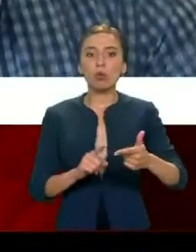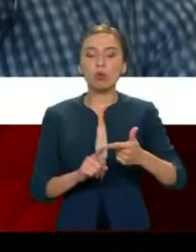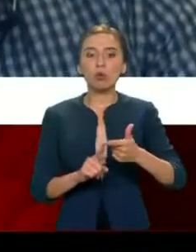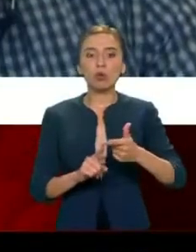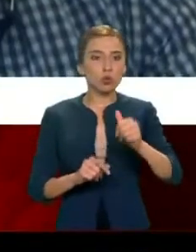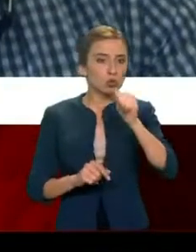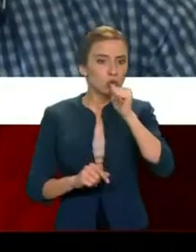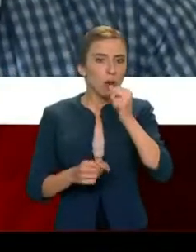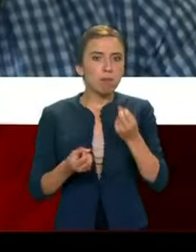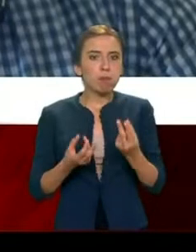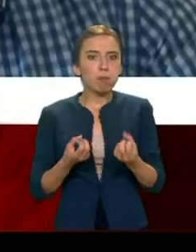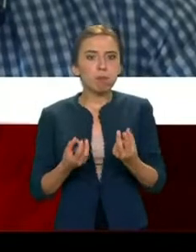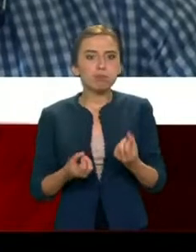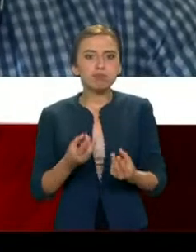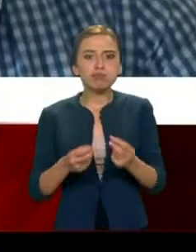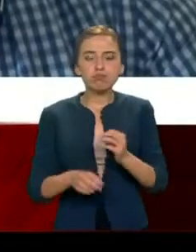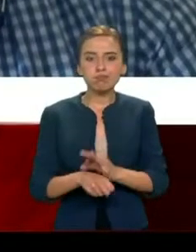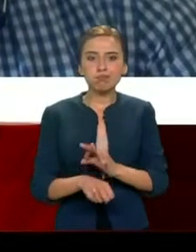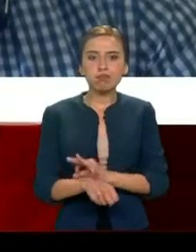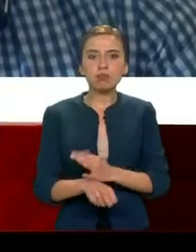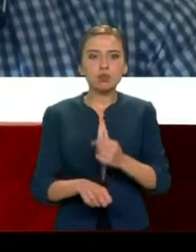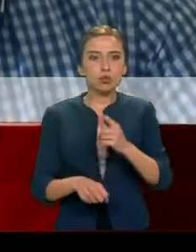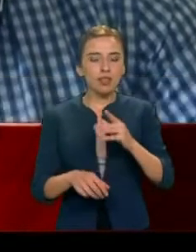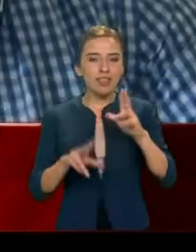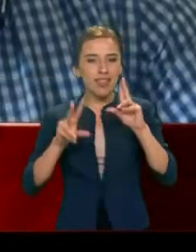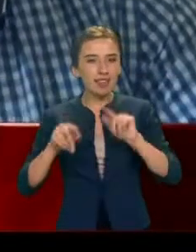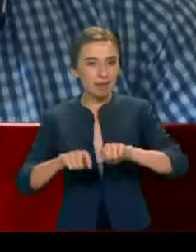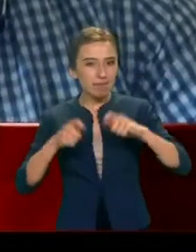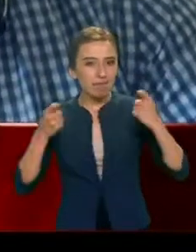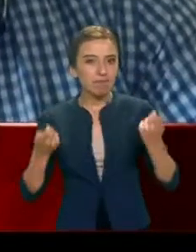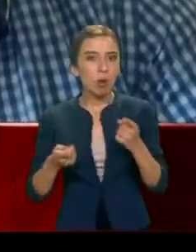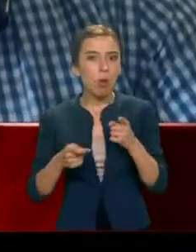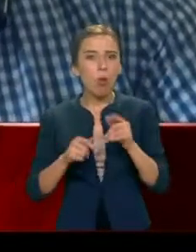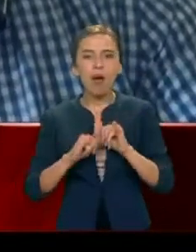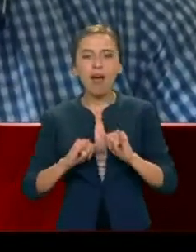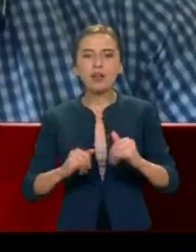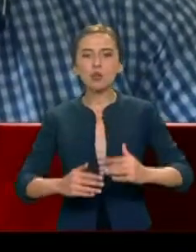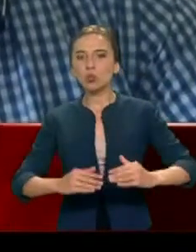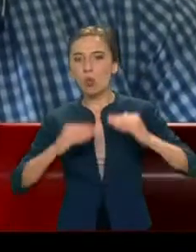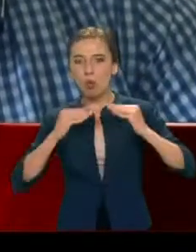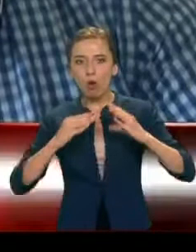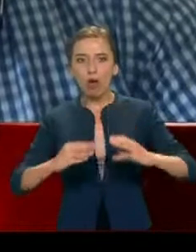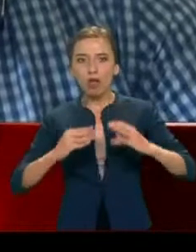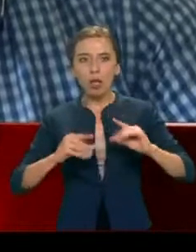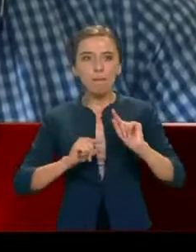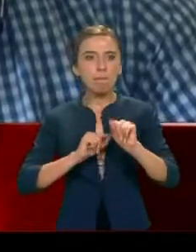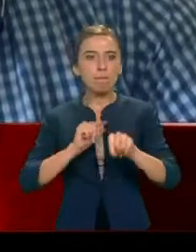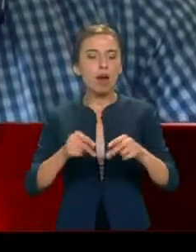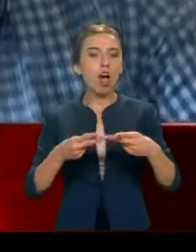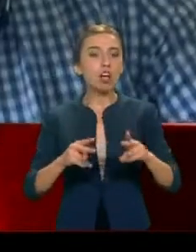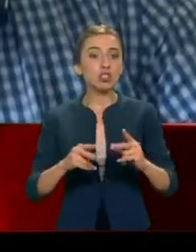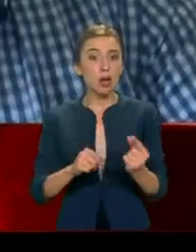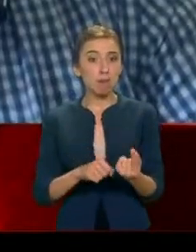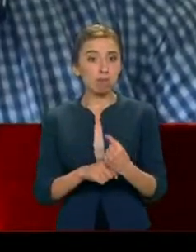dolu yaralara neden oluyor. Yataktaki çarşafa veya kullandığı battaniye, pike, yorgan gibi bir maddeye bulaşarak açık yaranız